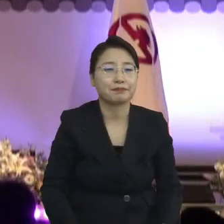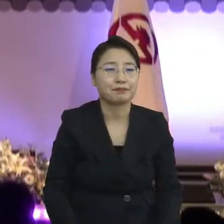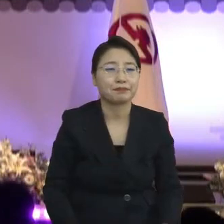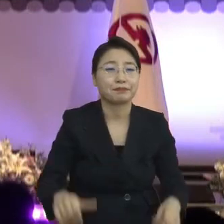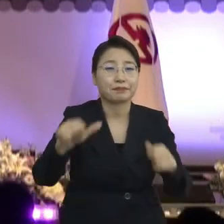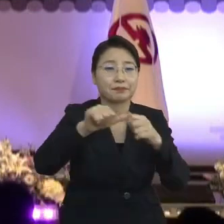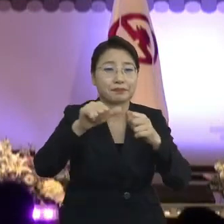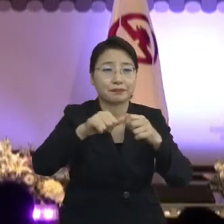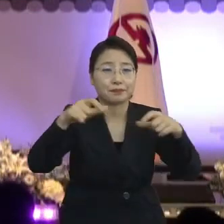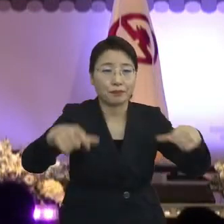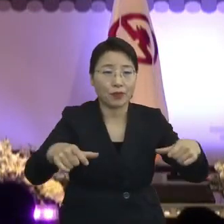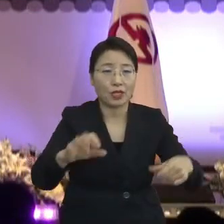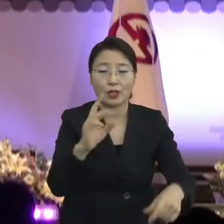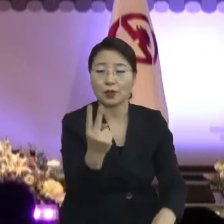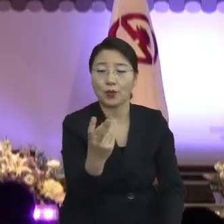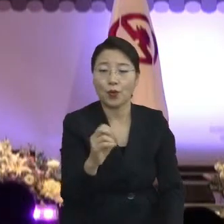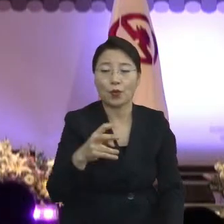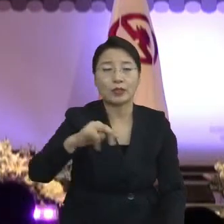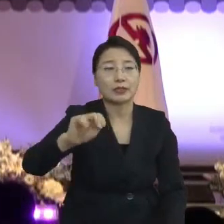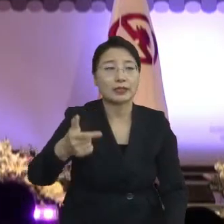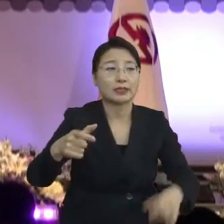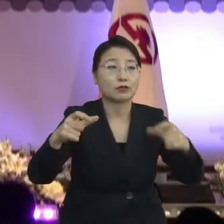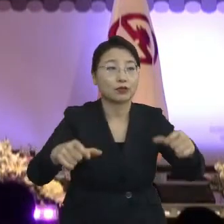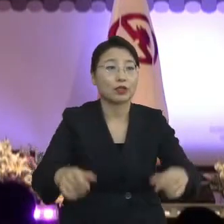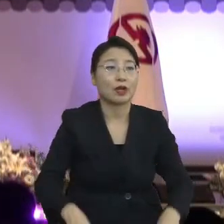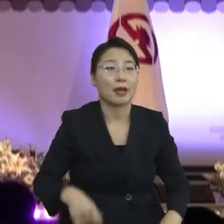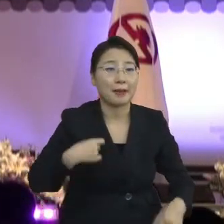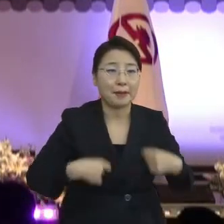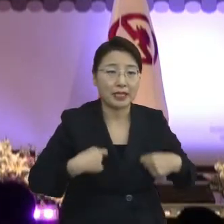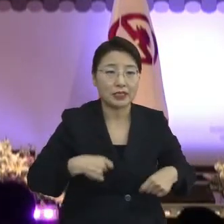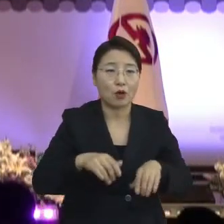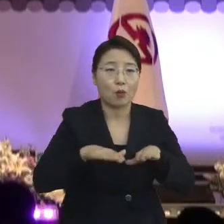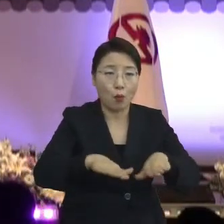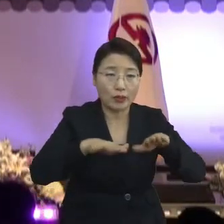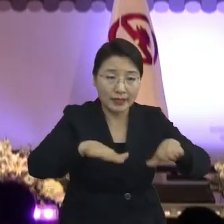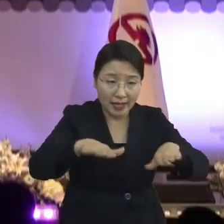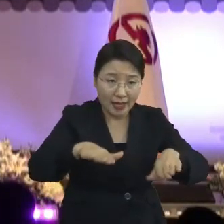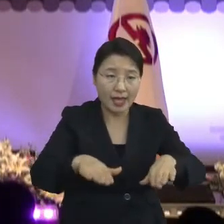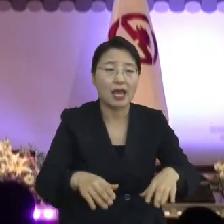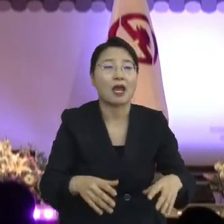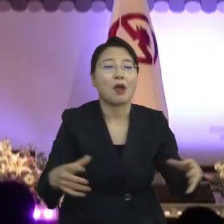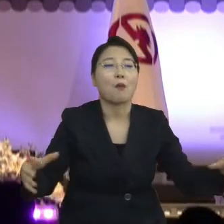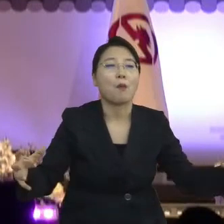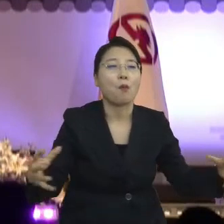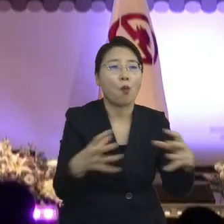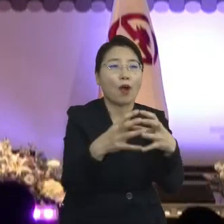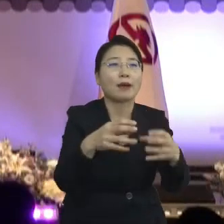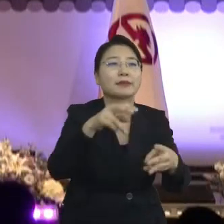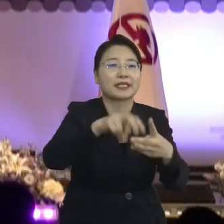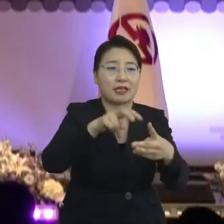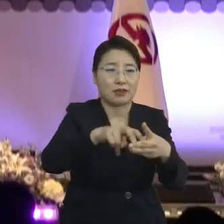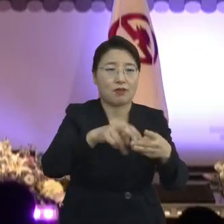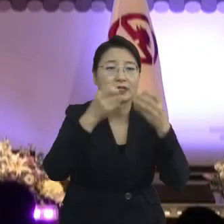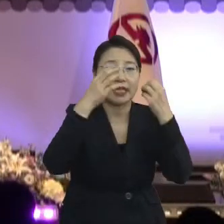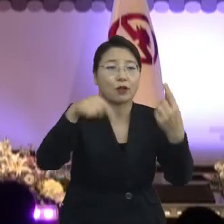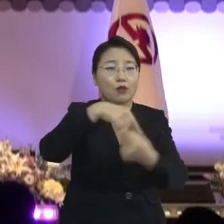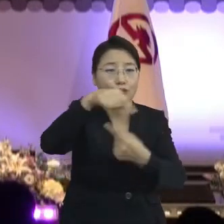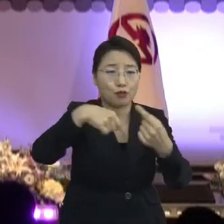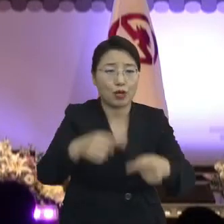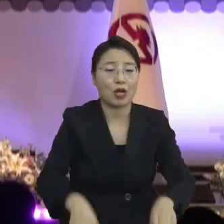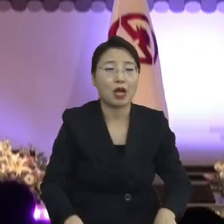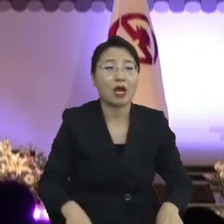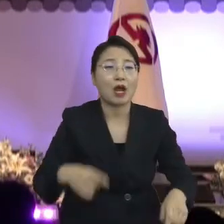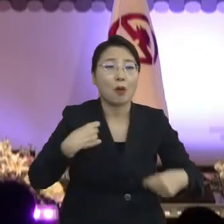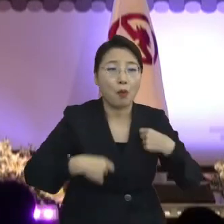다음은 제5권역 용신 지역입니다. 패션 봉제 복합지원센터를 새롭게 운영하고 봉제 인턴십